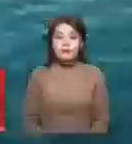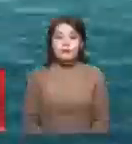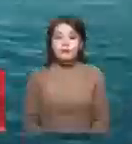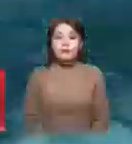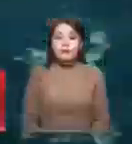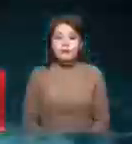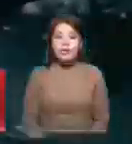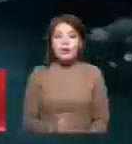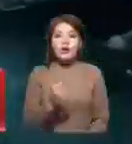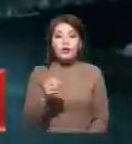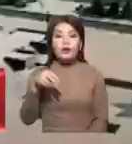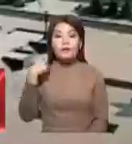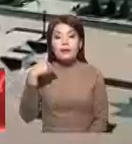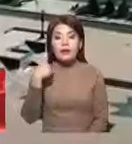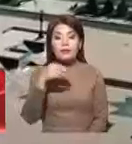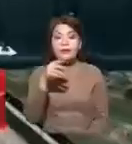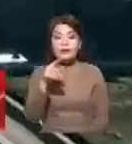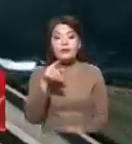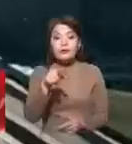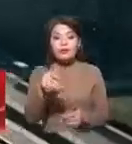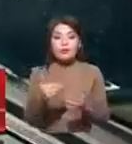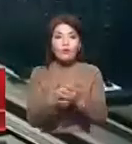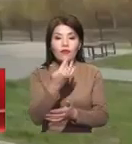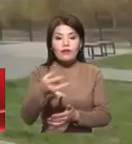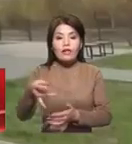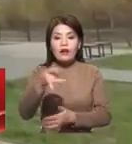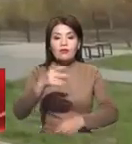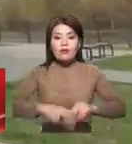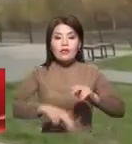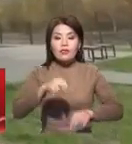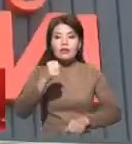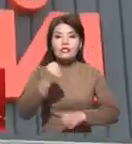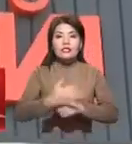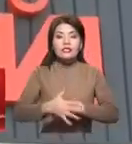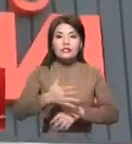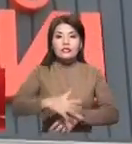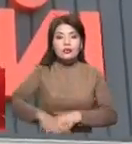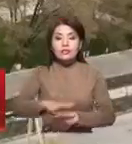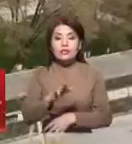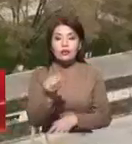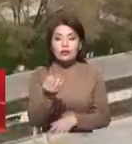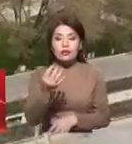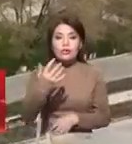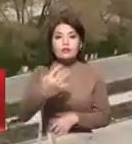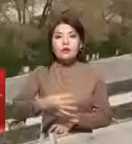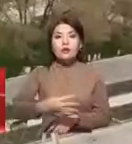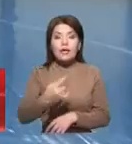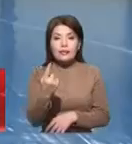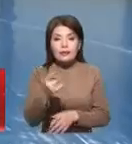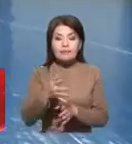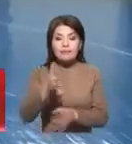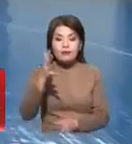В завершении глава государства побывал в новом строящемся микрорайоне в центре области ЖТСУ. Здесь возводится 41 жилой дом, цена